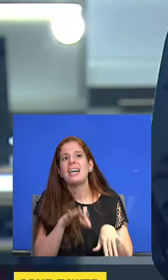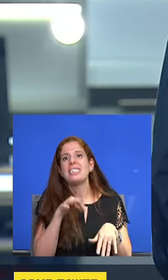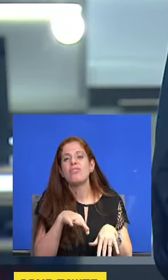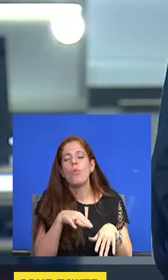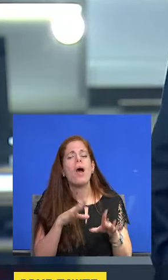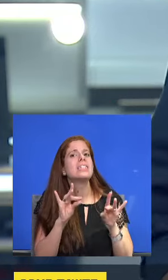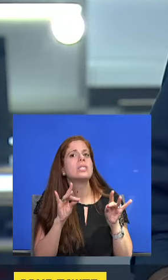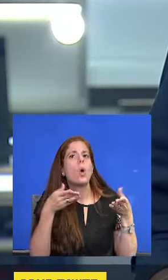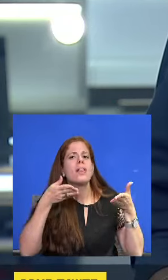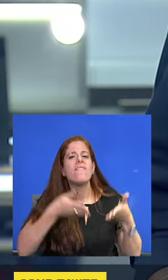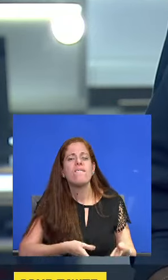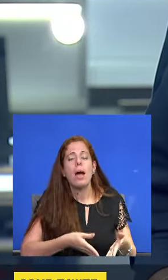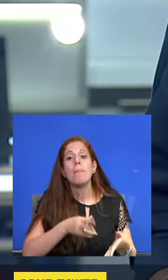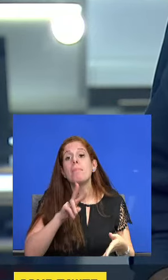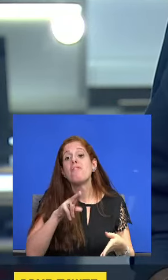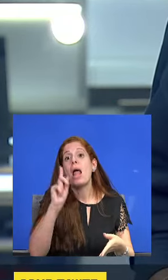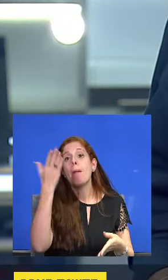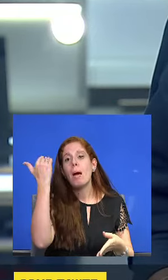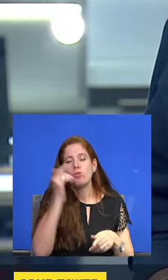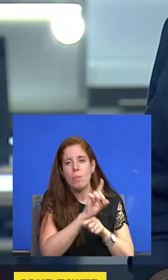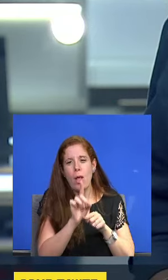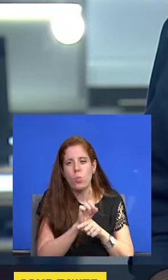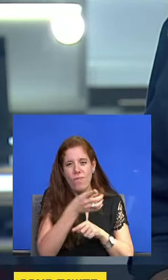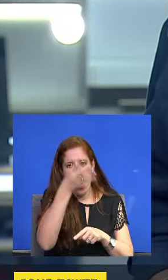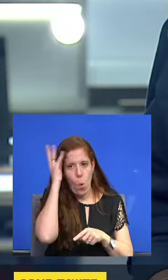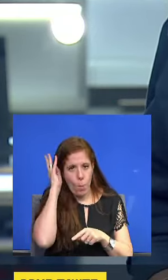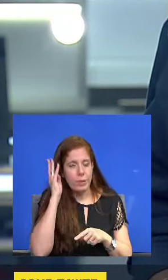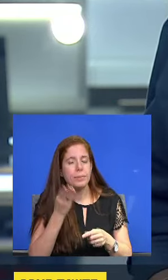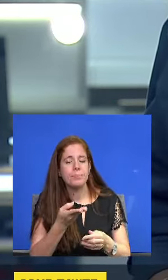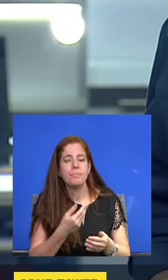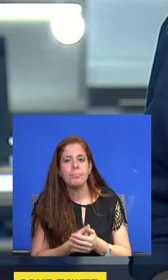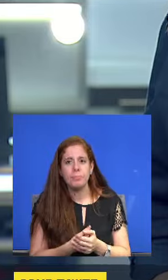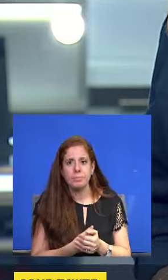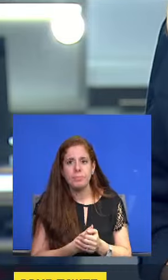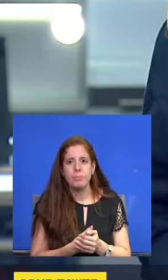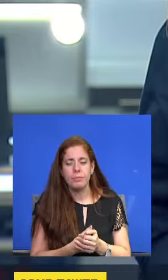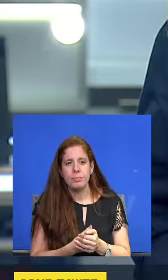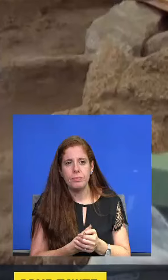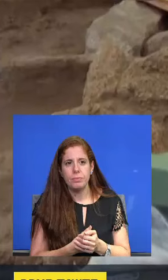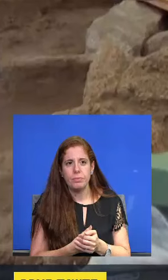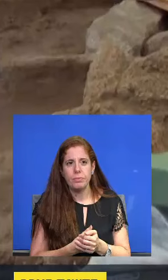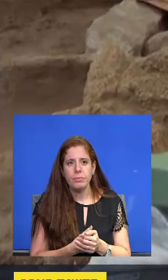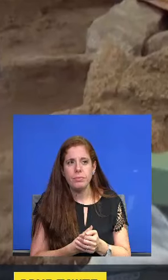הרומית לפני כ-2000 שנים. הגילוי והפרטים בכתבה של ראש התחום הפלסטיני אליאור לוי.